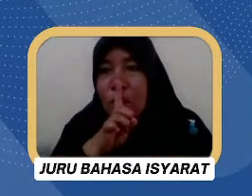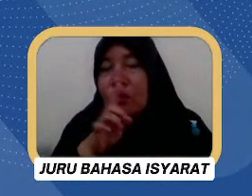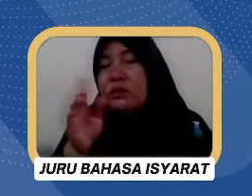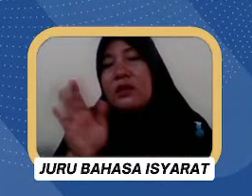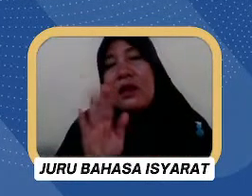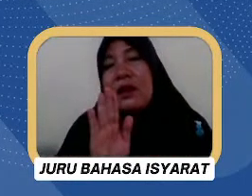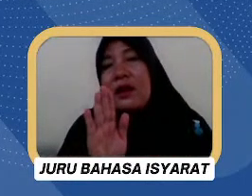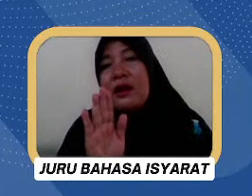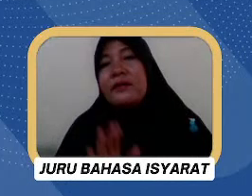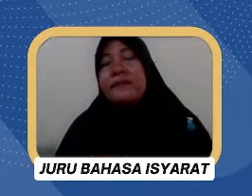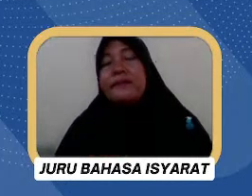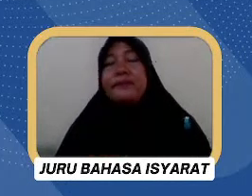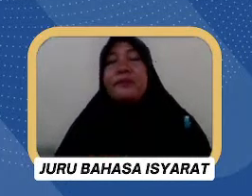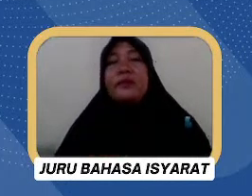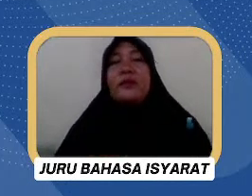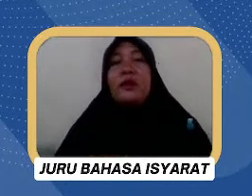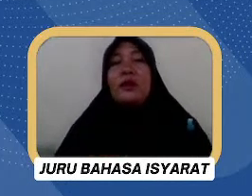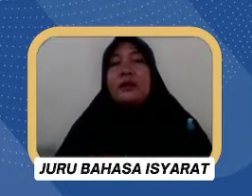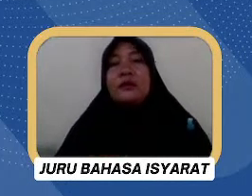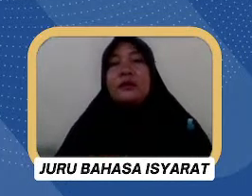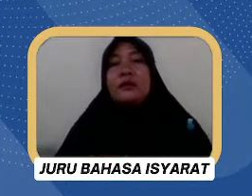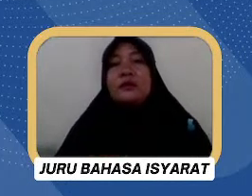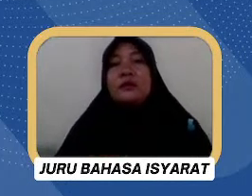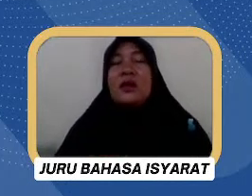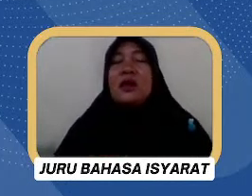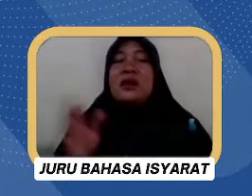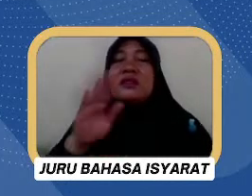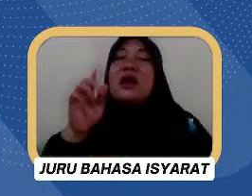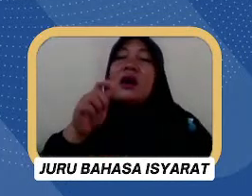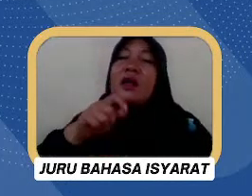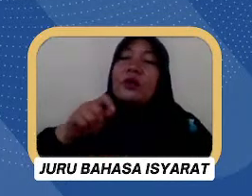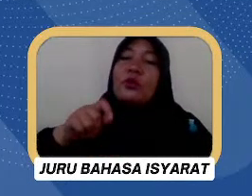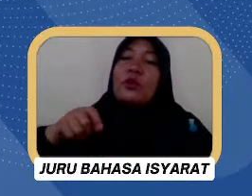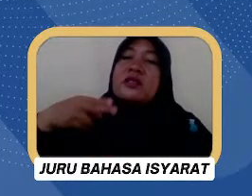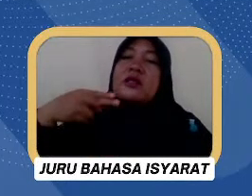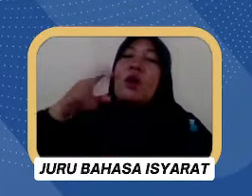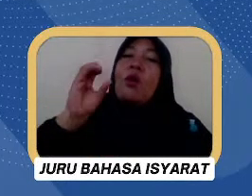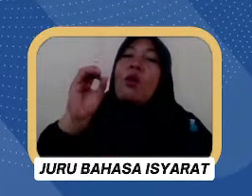berita bohong yang tidak perlu kita tiru, dan tentunya